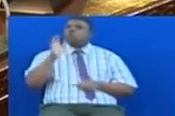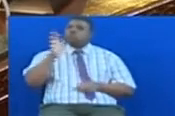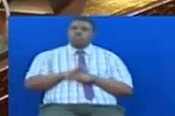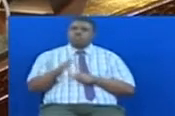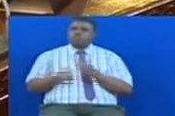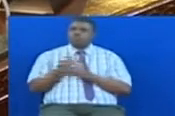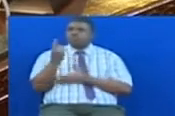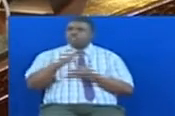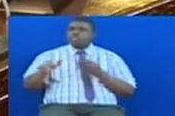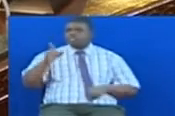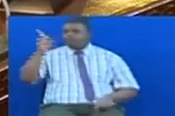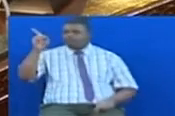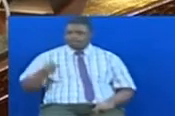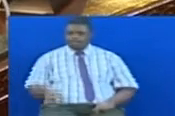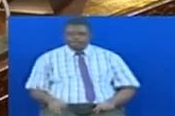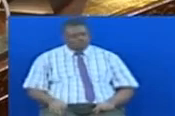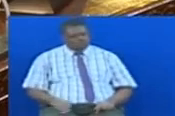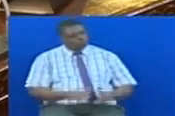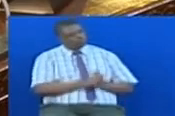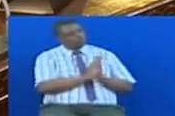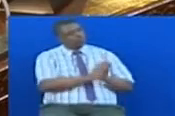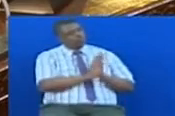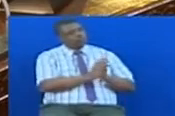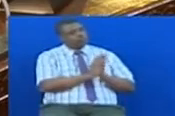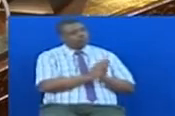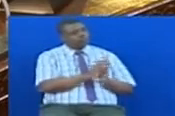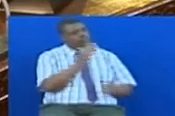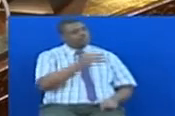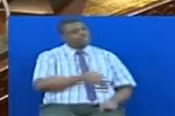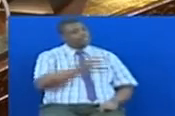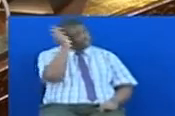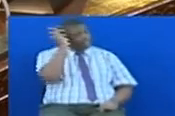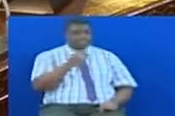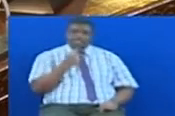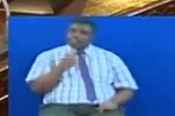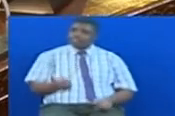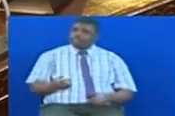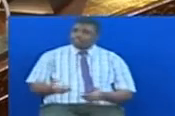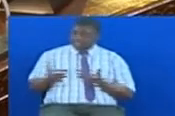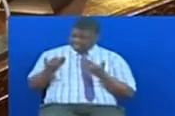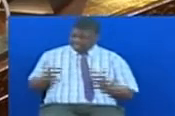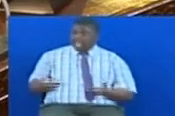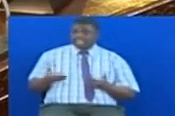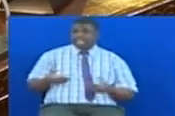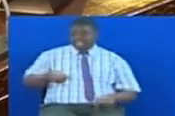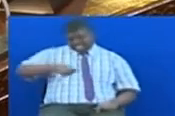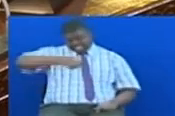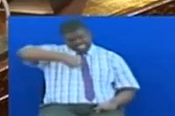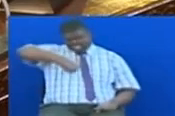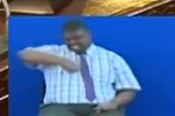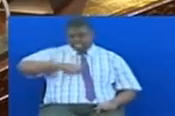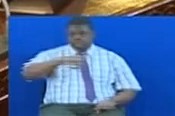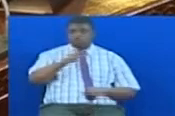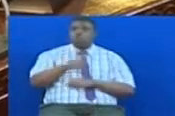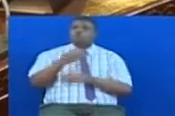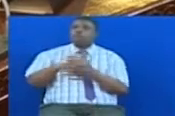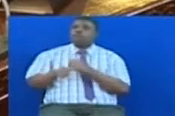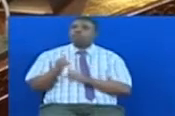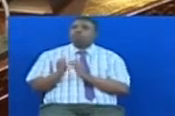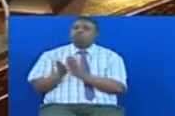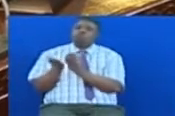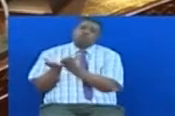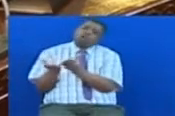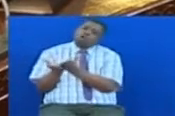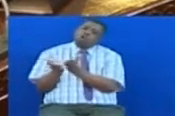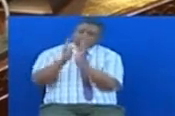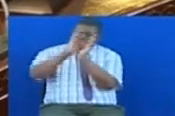Salaam. Waliweza kuishukuru serikali sana kwa kusema kwamba sasa sisi watu wenye ulemavu tumeacha kuwa ombaomba,